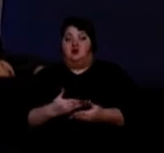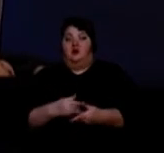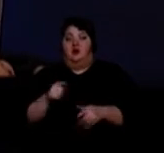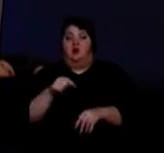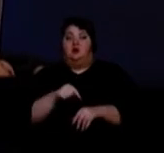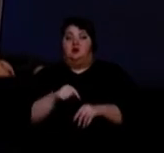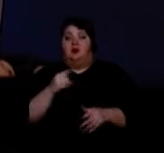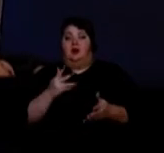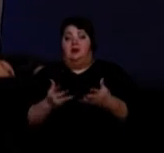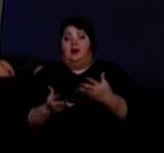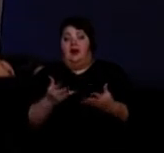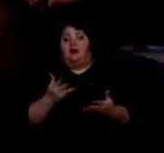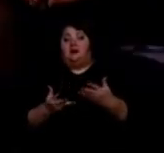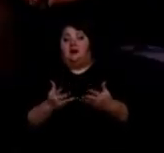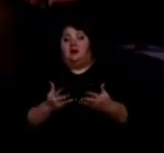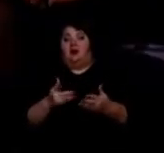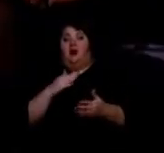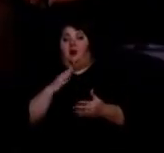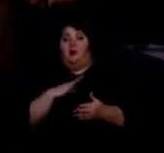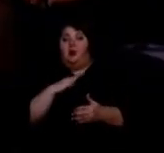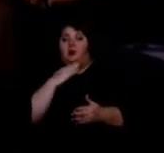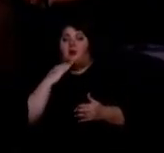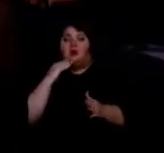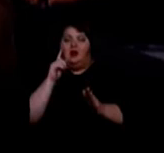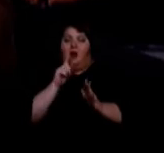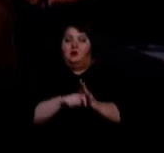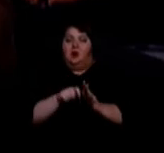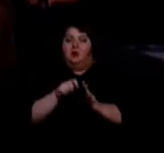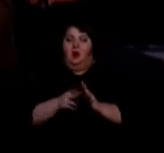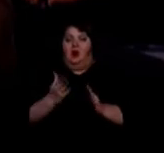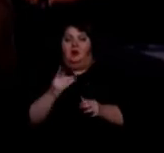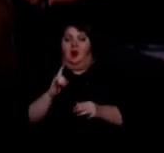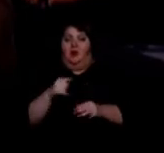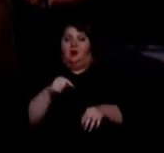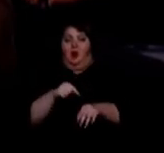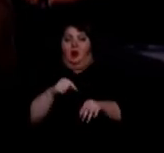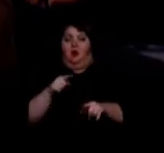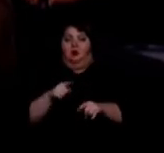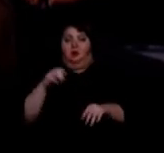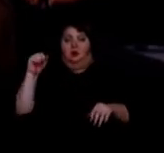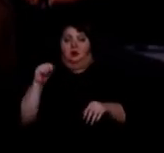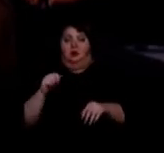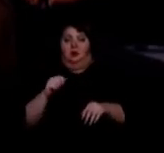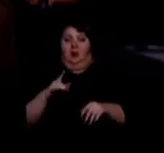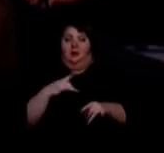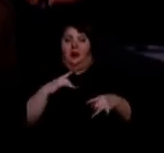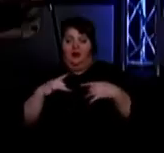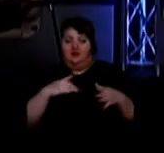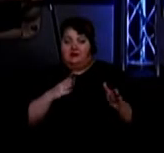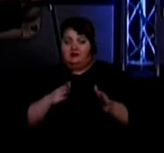ощущает. Если была масса экспериментов, если ребеночка уколоть, он одернет ручкой. Нервная